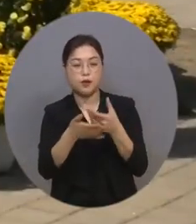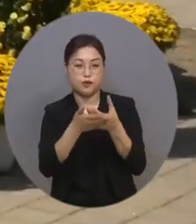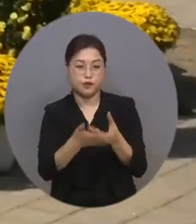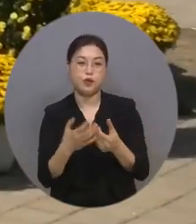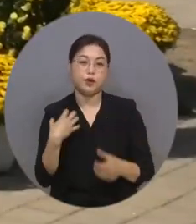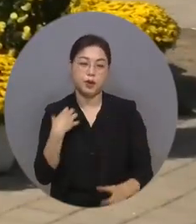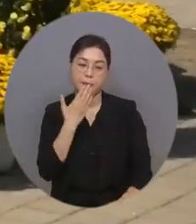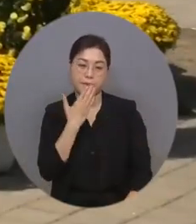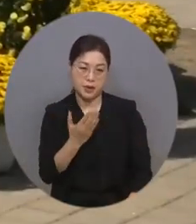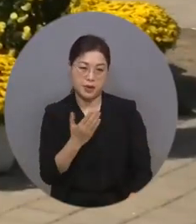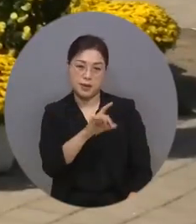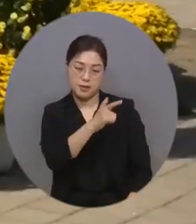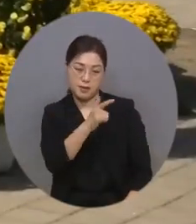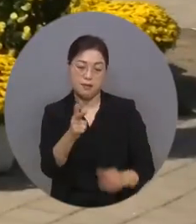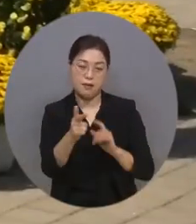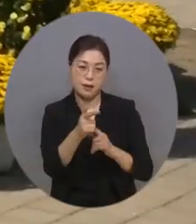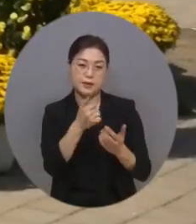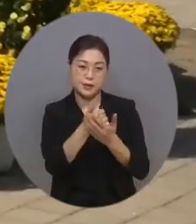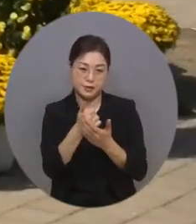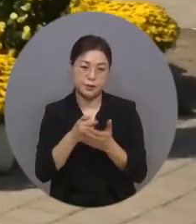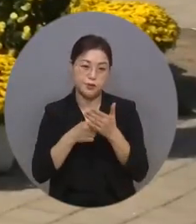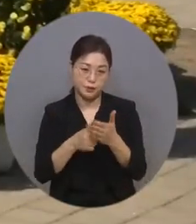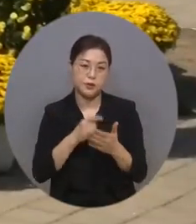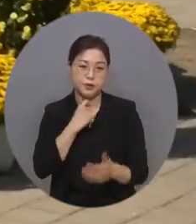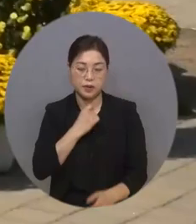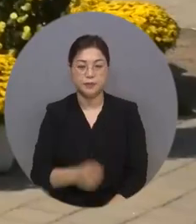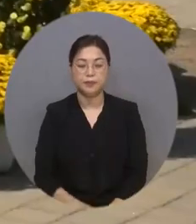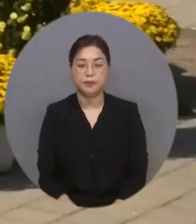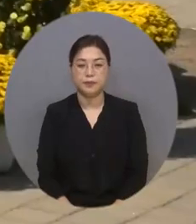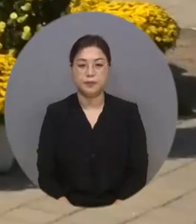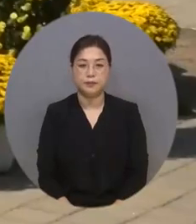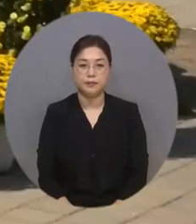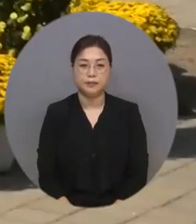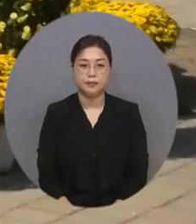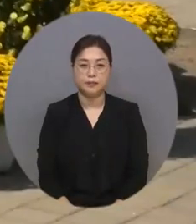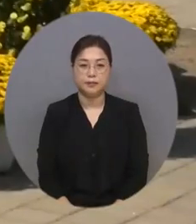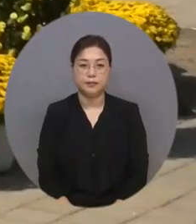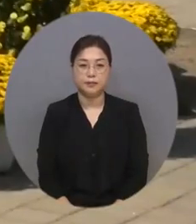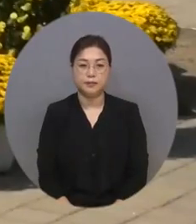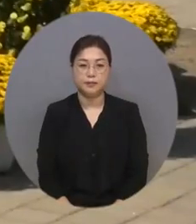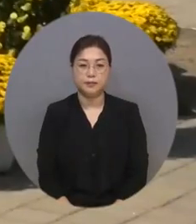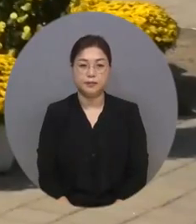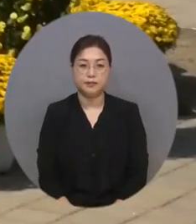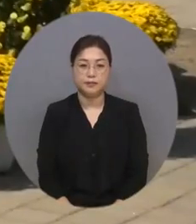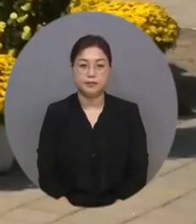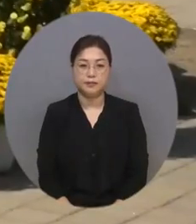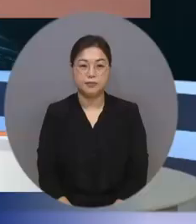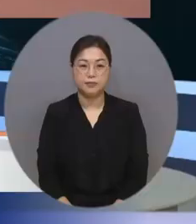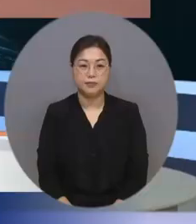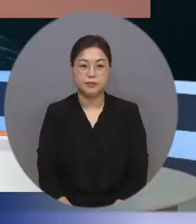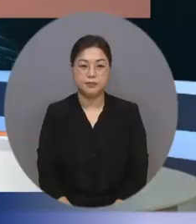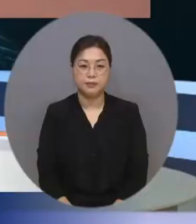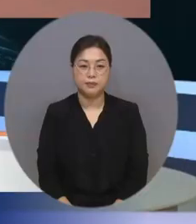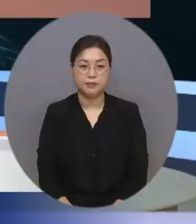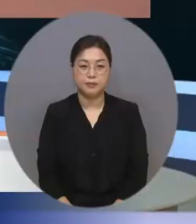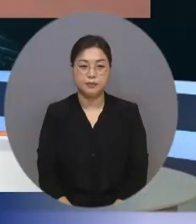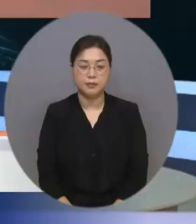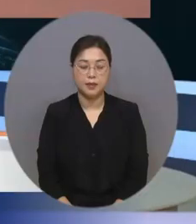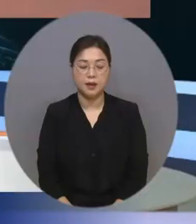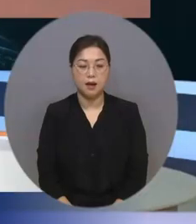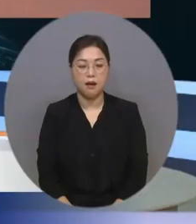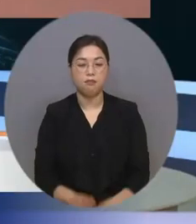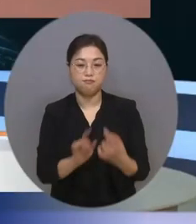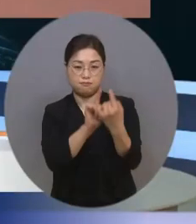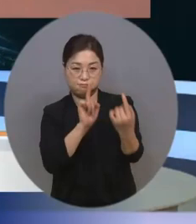있도록 다각적인 추진이 이루어지길 기대해봅니다. 복지TV 전북방송 장유진입니다. 사회적